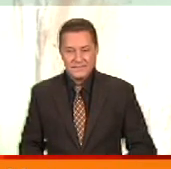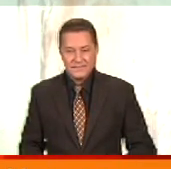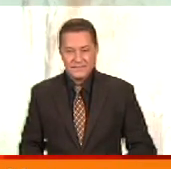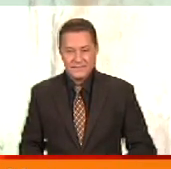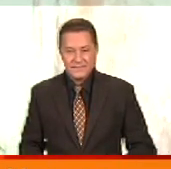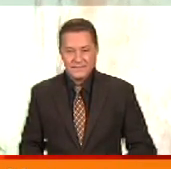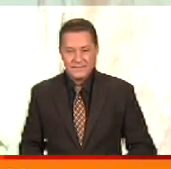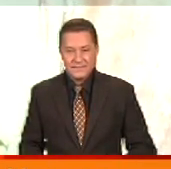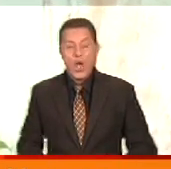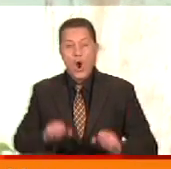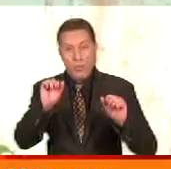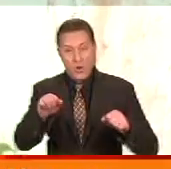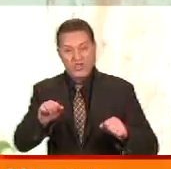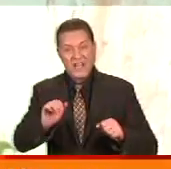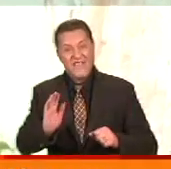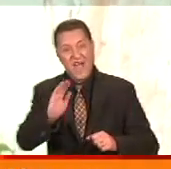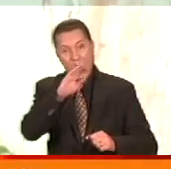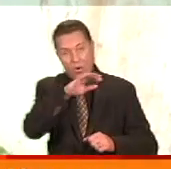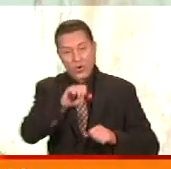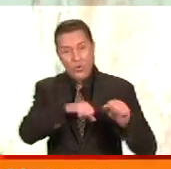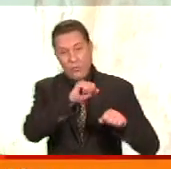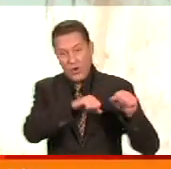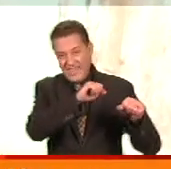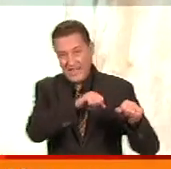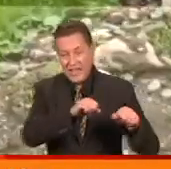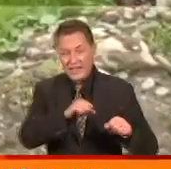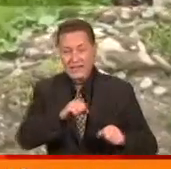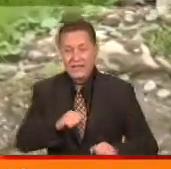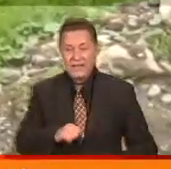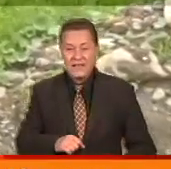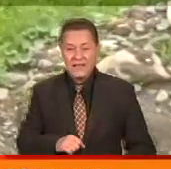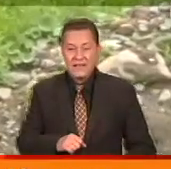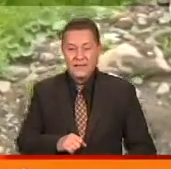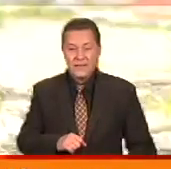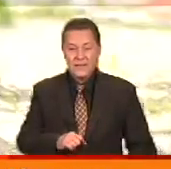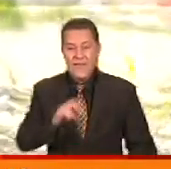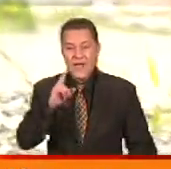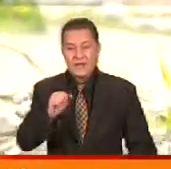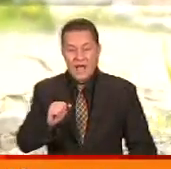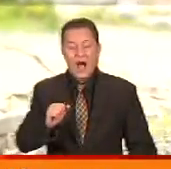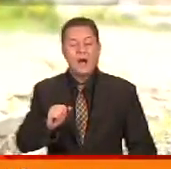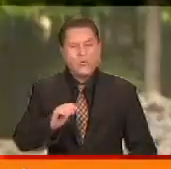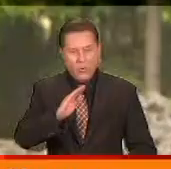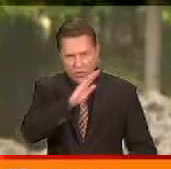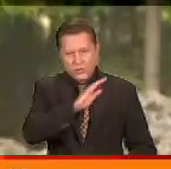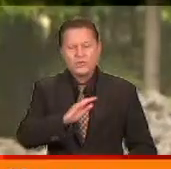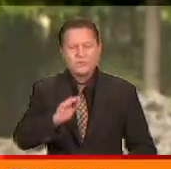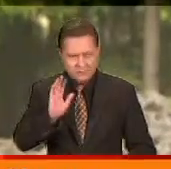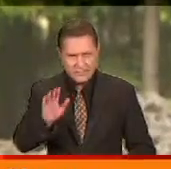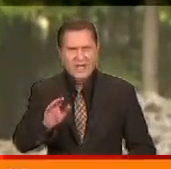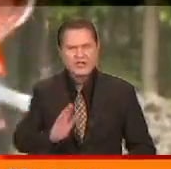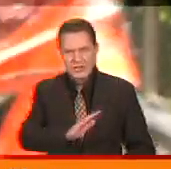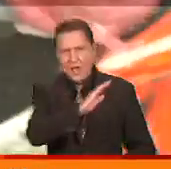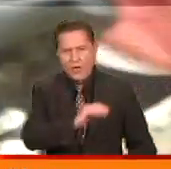Можна на горку поїхати, на саму гемку. Ну, на гору значить на гору.